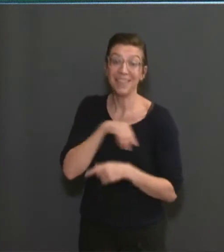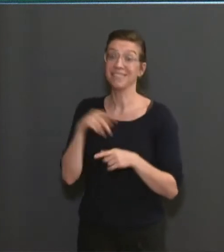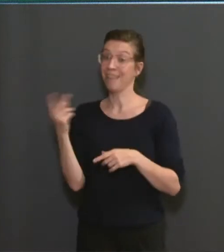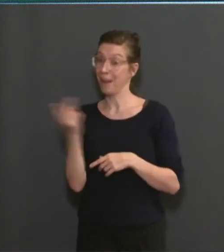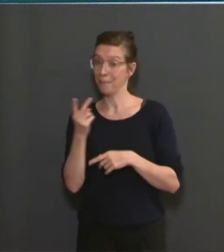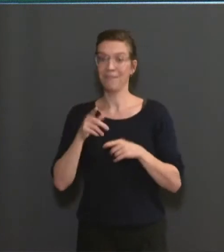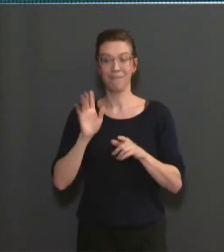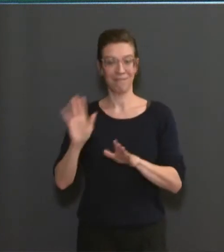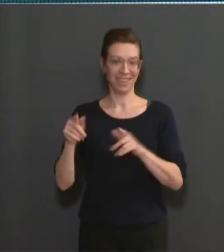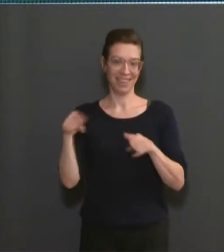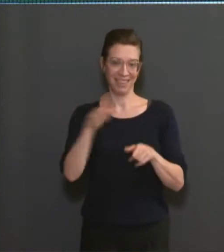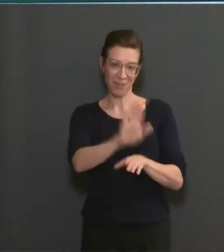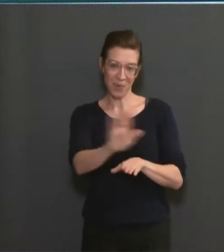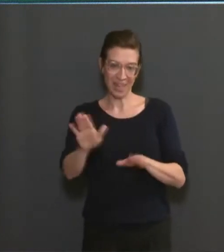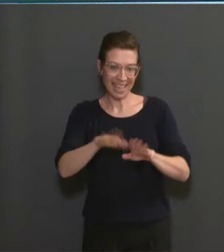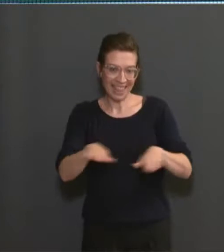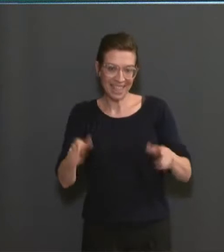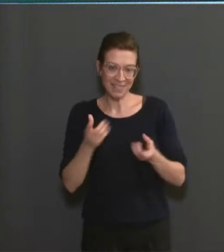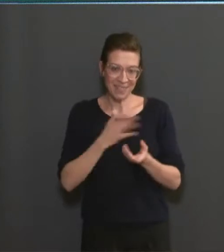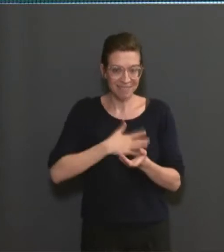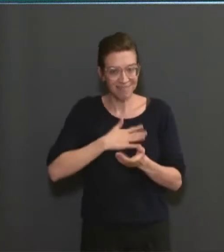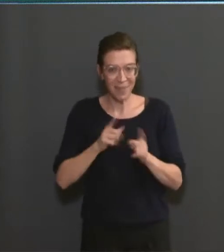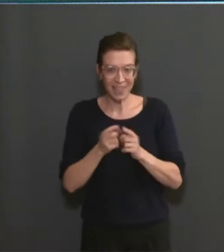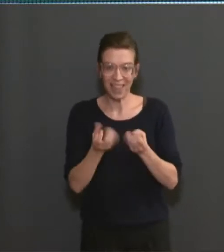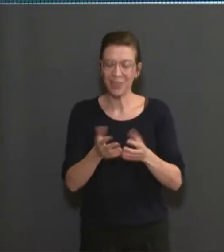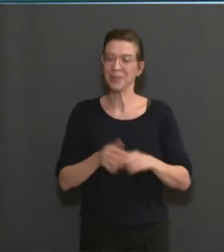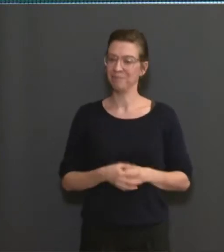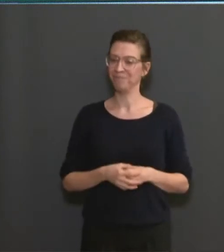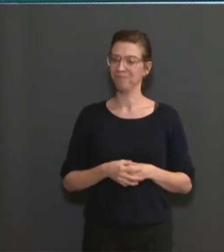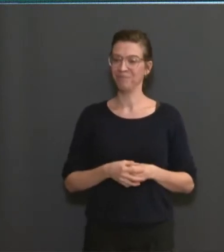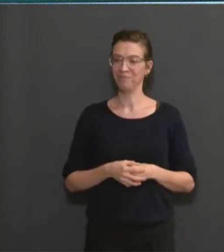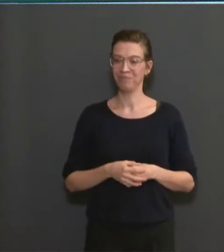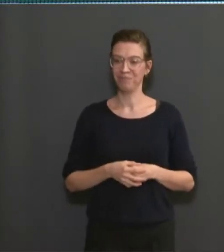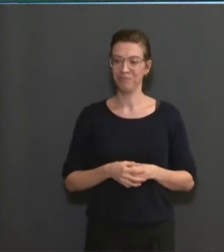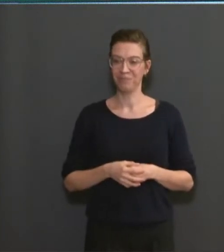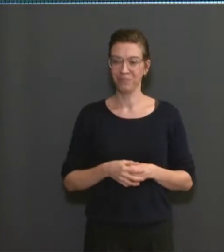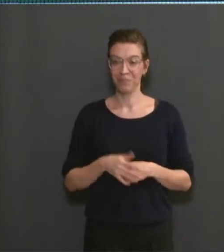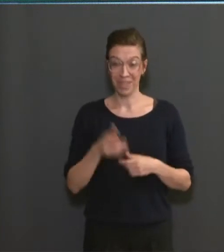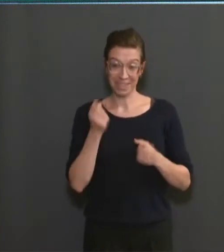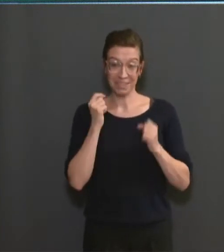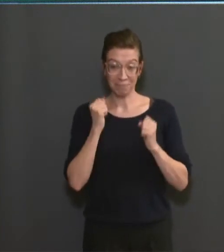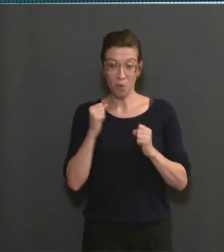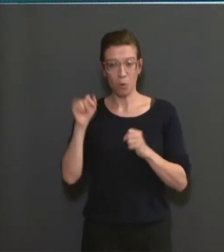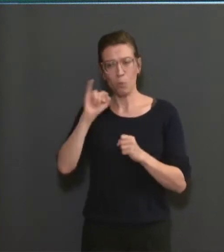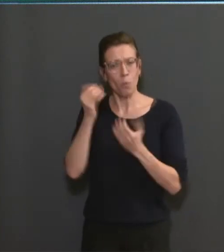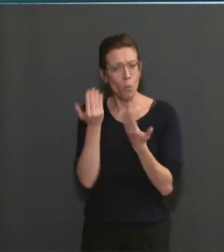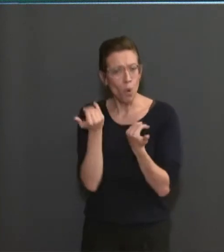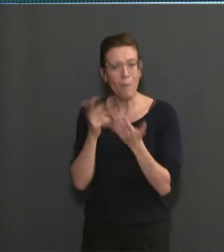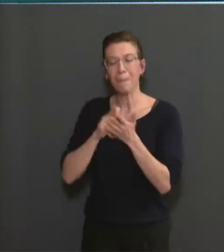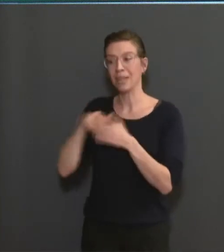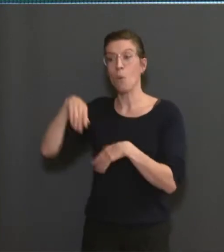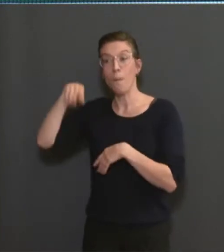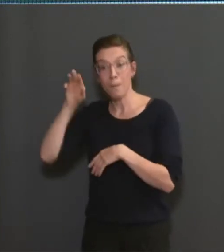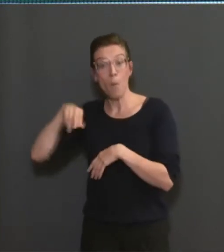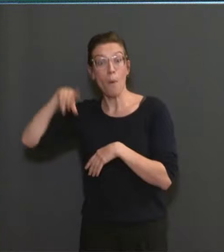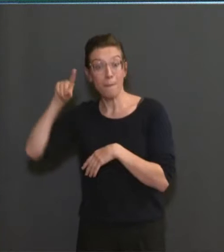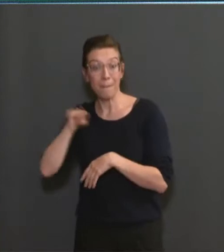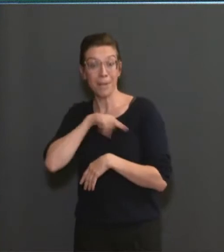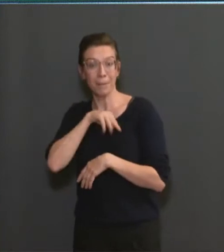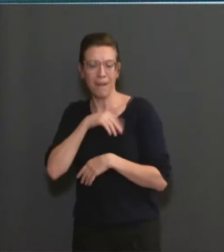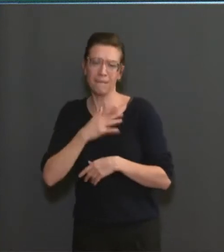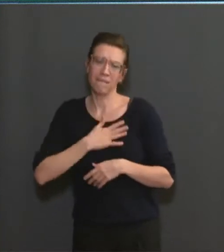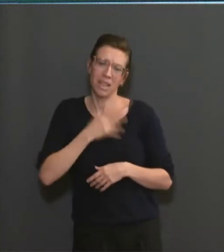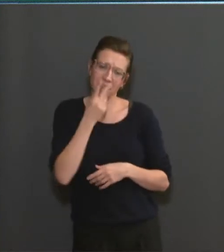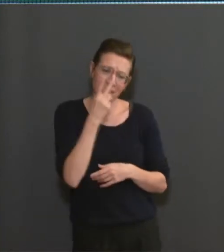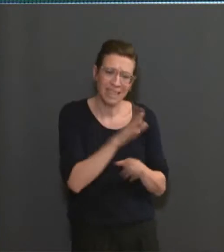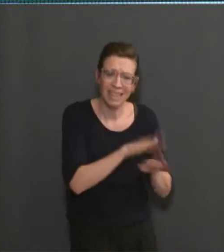Ze hebben hun oogappels de afgelopen maanden erg gemist en we begrijpen dan ook dat zij hen graag een plezier willen doen met een cadeautje